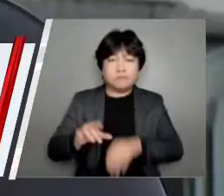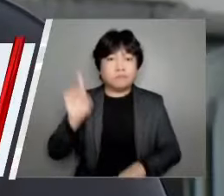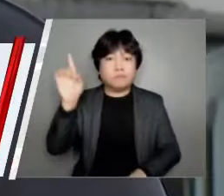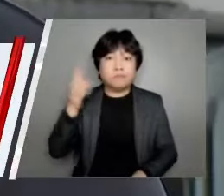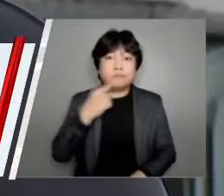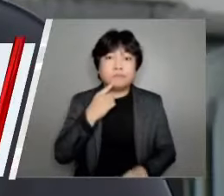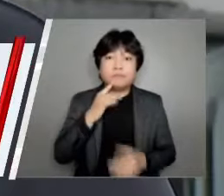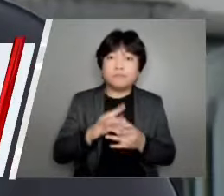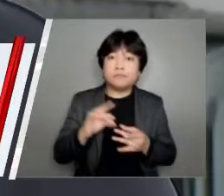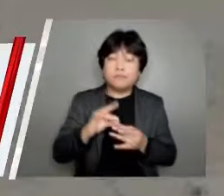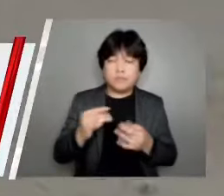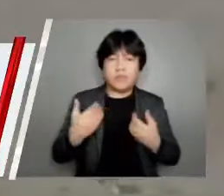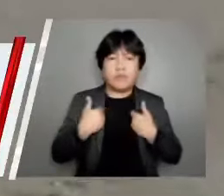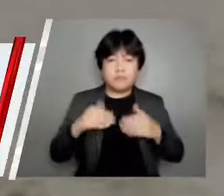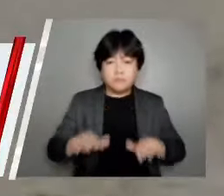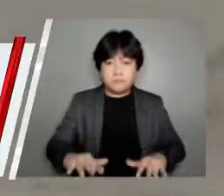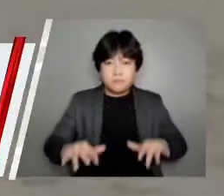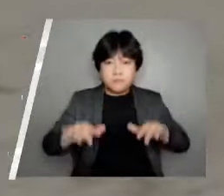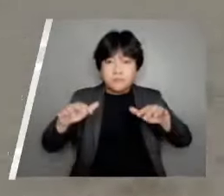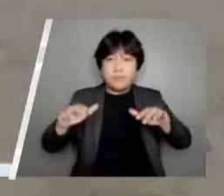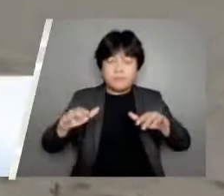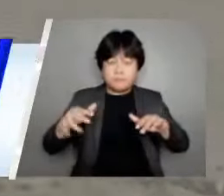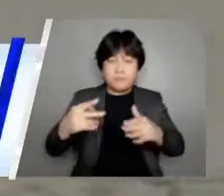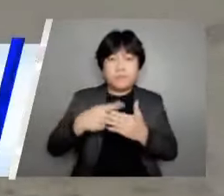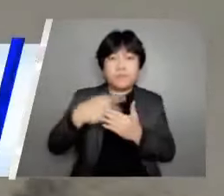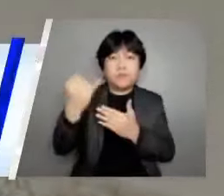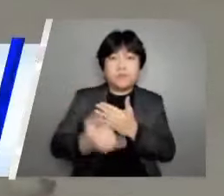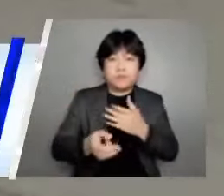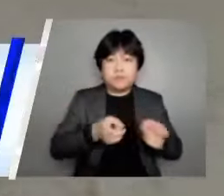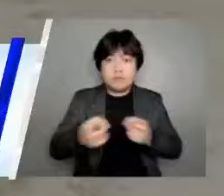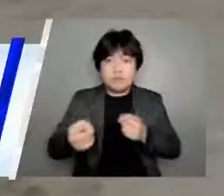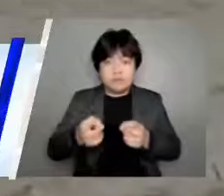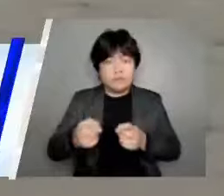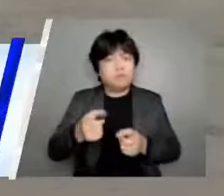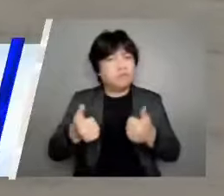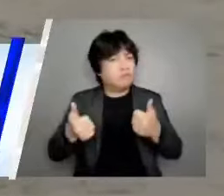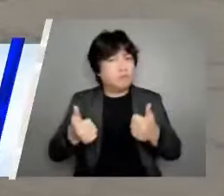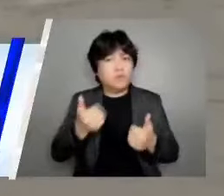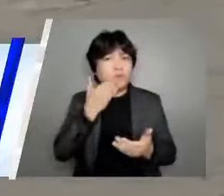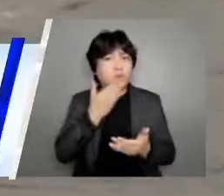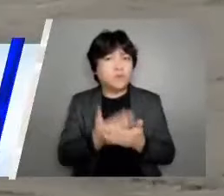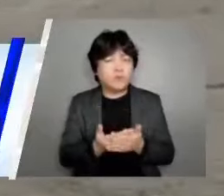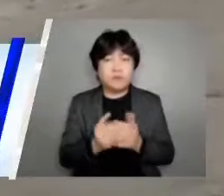projects kapag kakatamtaman. Pero pag dumating na yung malaki na infrequent,